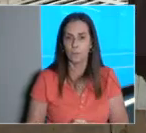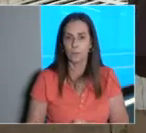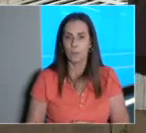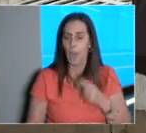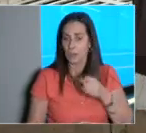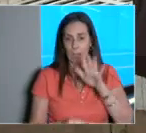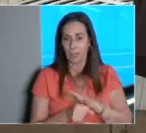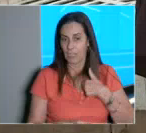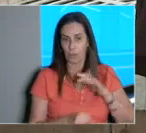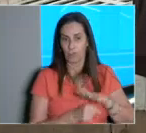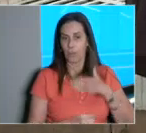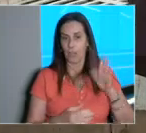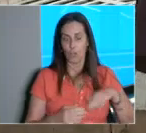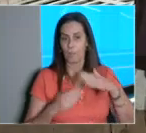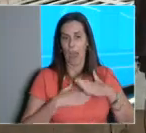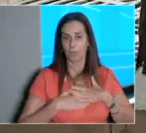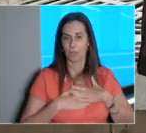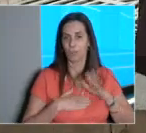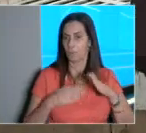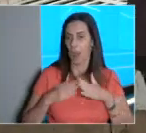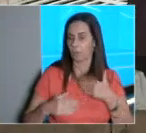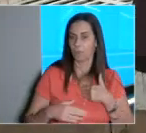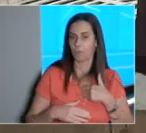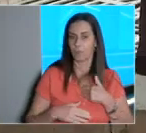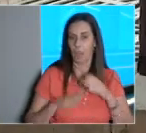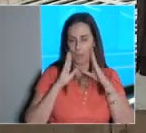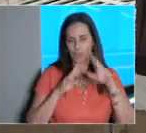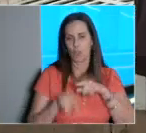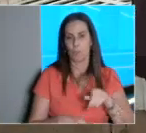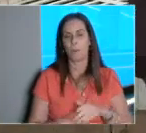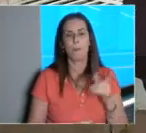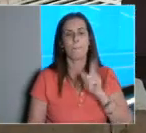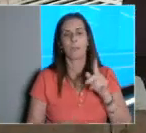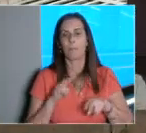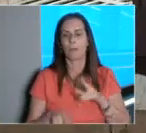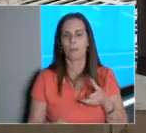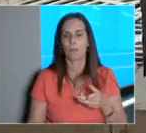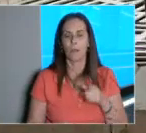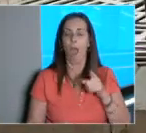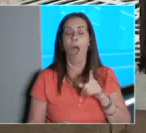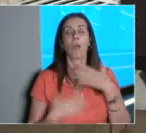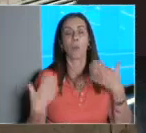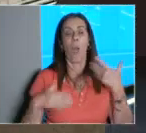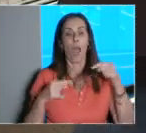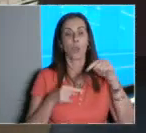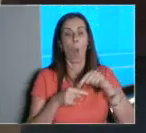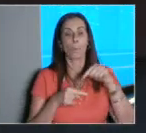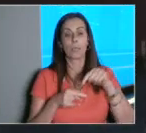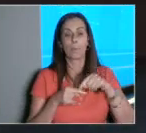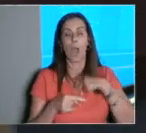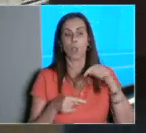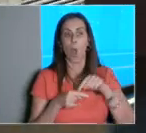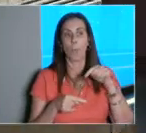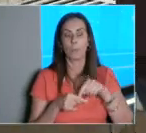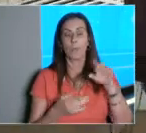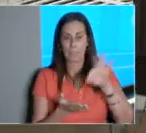אתה נדפקת, אני לא נדפקתי, אני כבר יש לי בית. גם אני? אני מאמין שיתפלו בזה. מי? יש, מאמין בממשלה. אתה מה זה אופטימיסט, אחי? אני אופטימיסט.